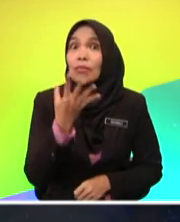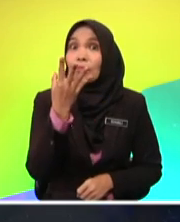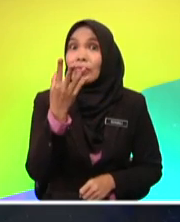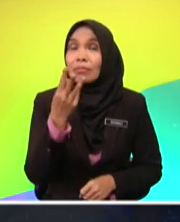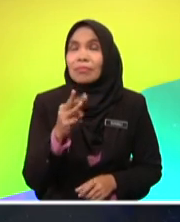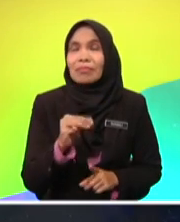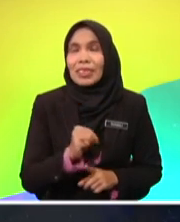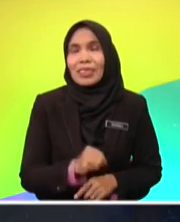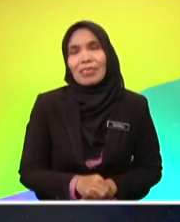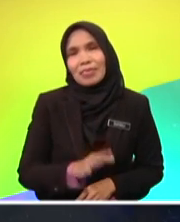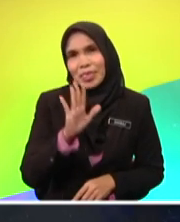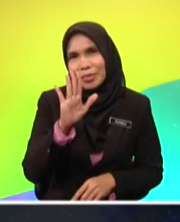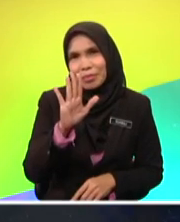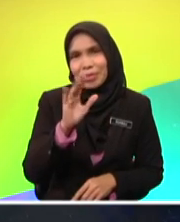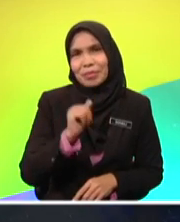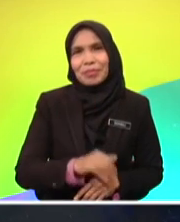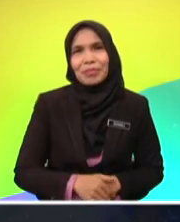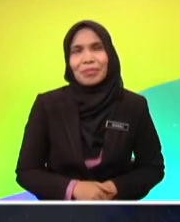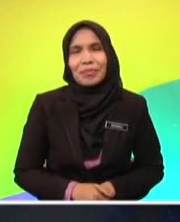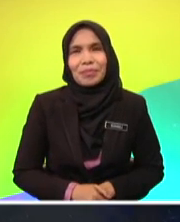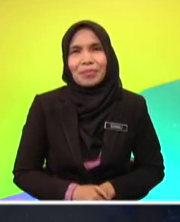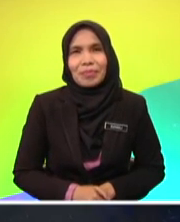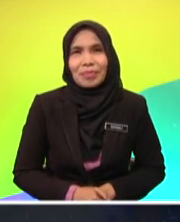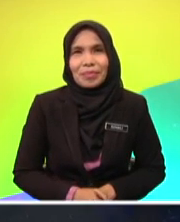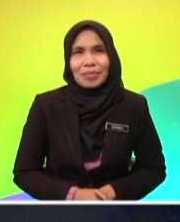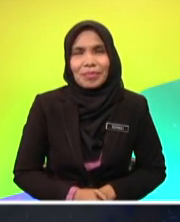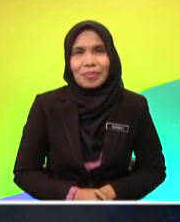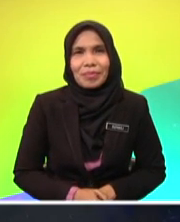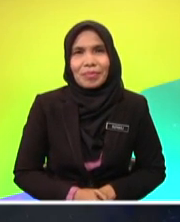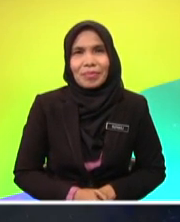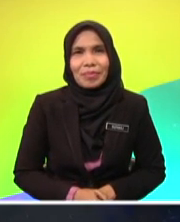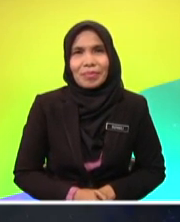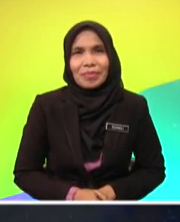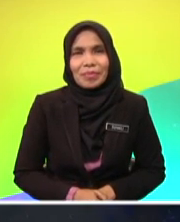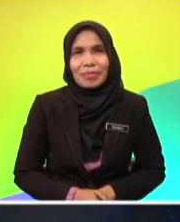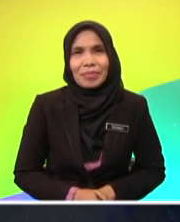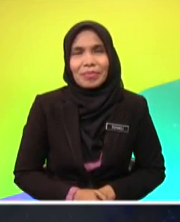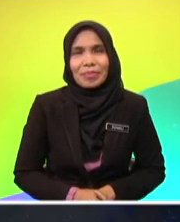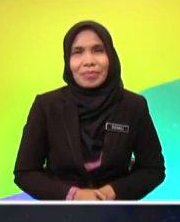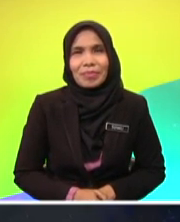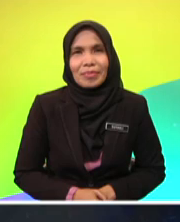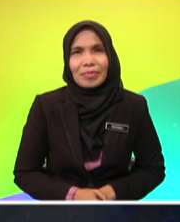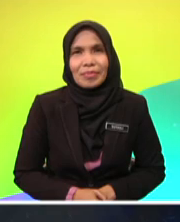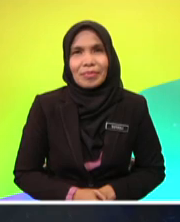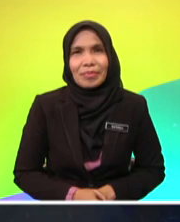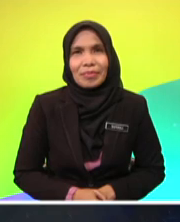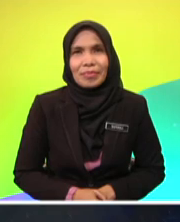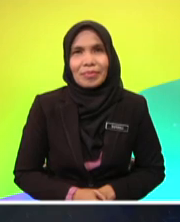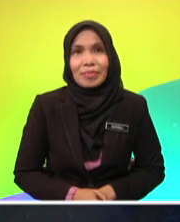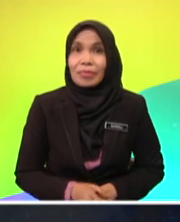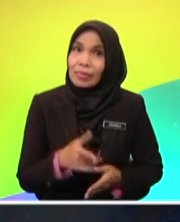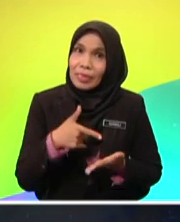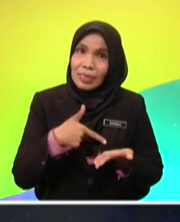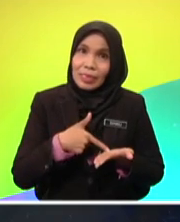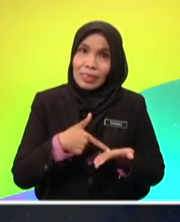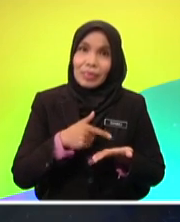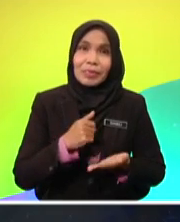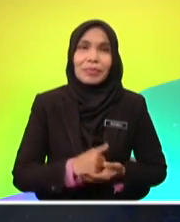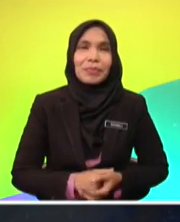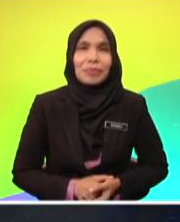lagi 5 markah. 5 markah. Dah 10 dah markah Kak Rina. Okey, yang seterusnya.